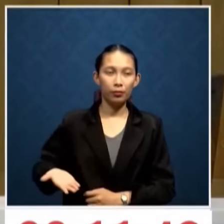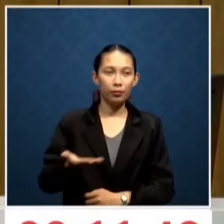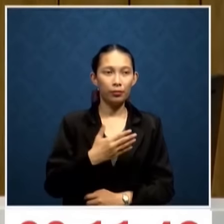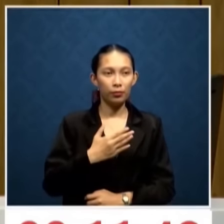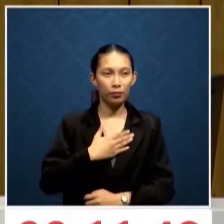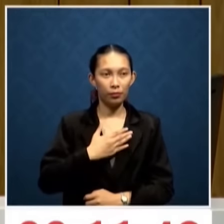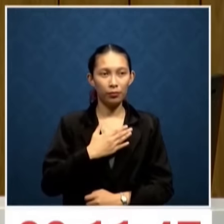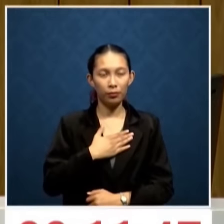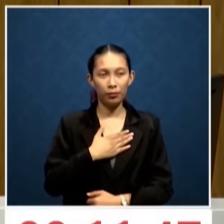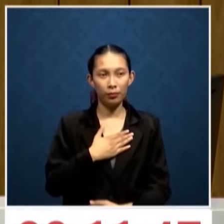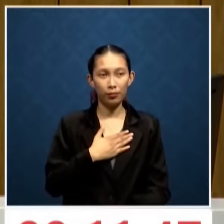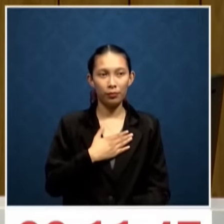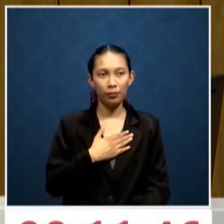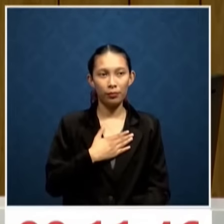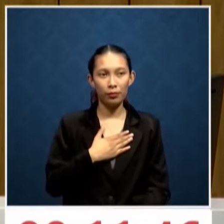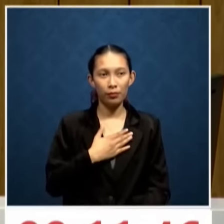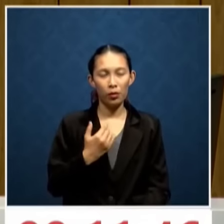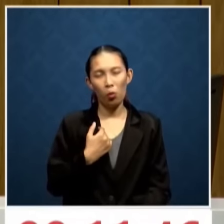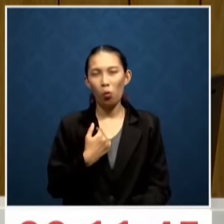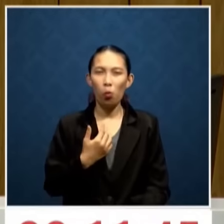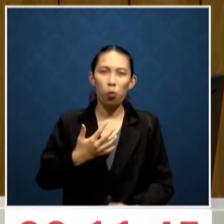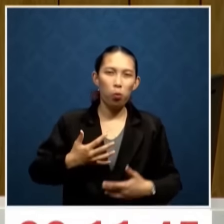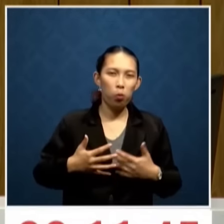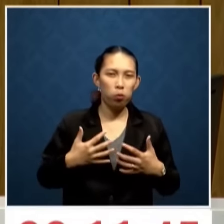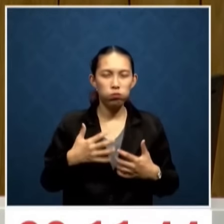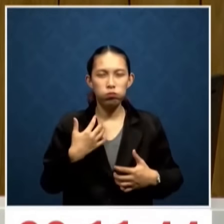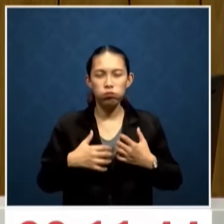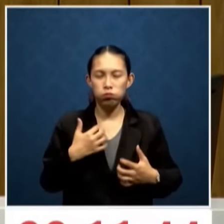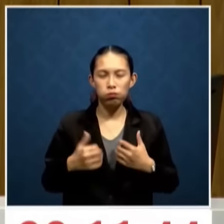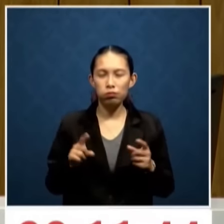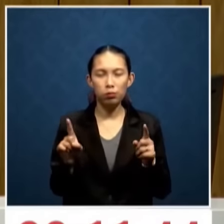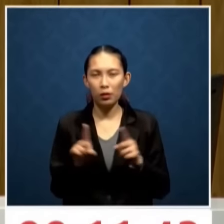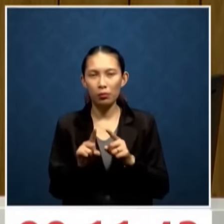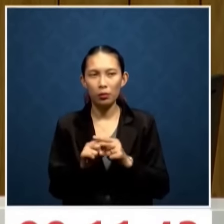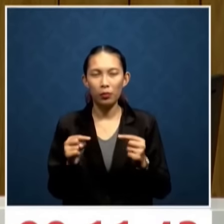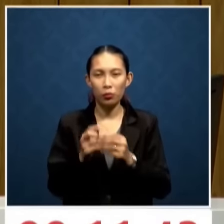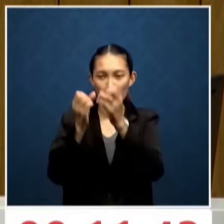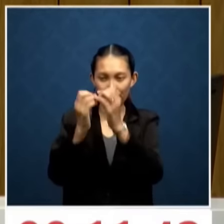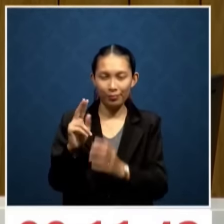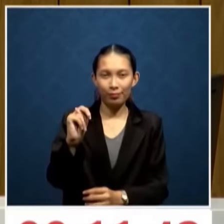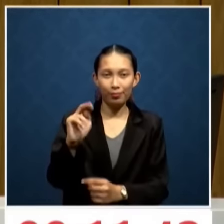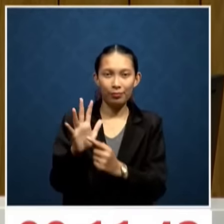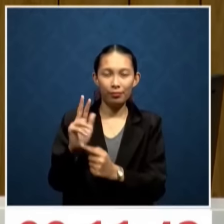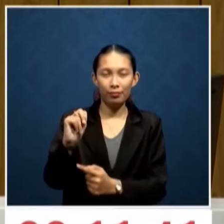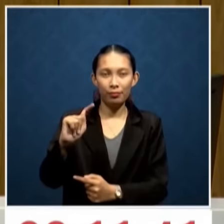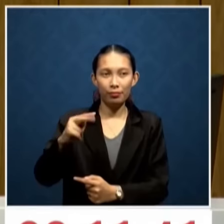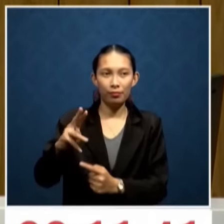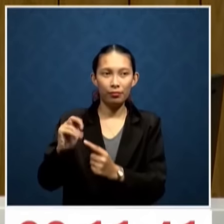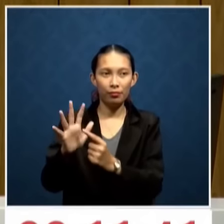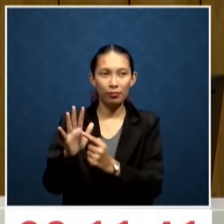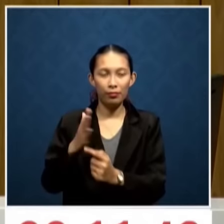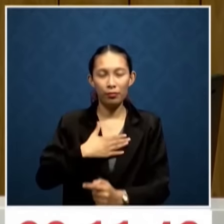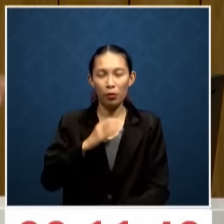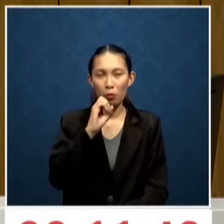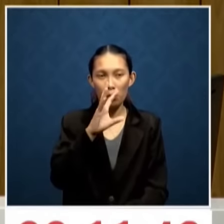องมีความร้อนใจไม่น้อยกว่าท่านอาจารย์นันทนาเลยนะครับตอนผมต้อง